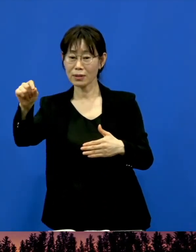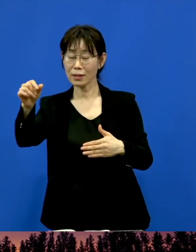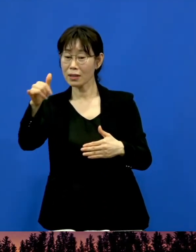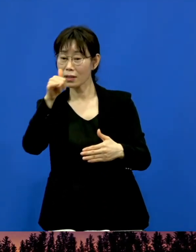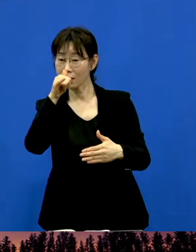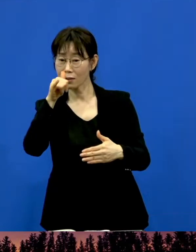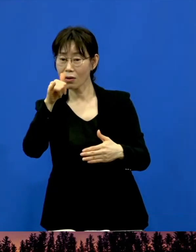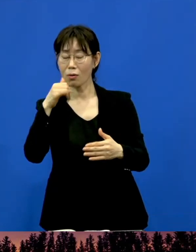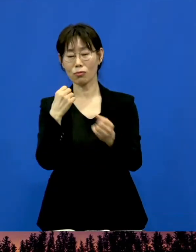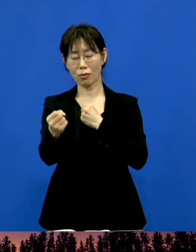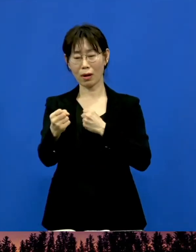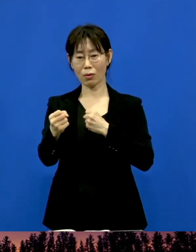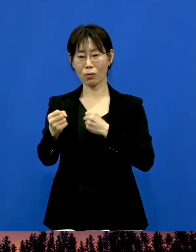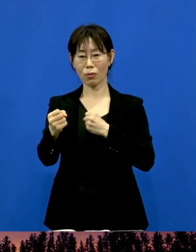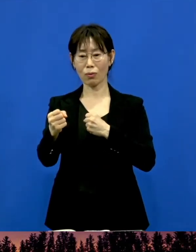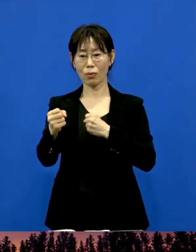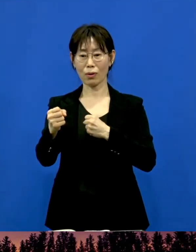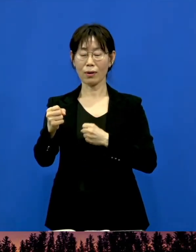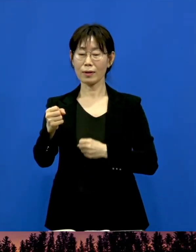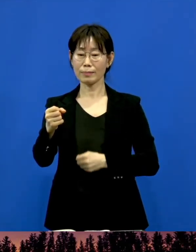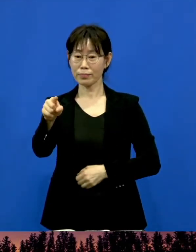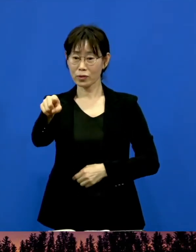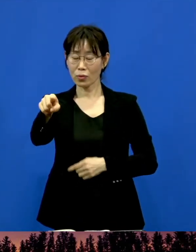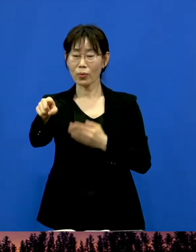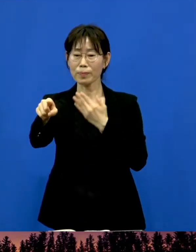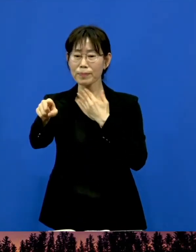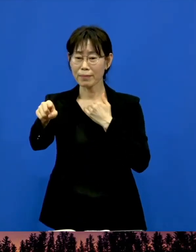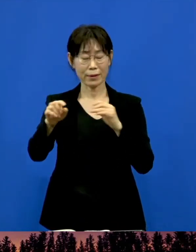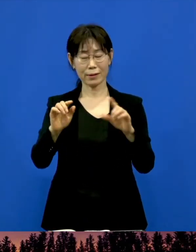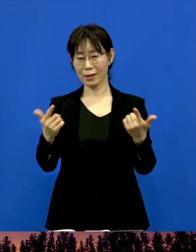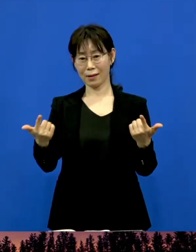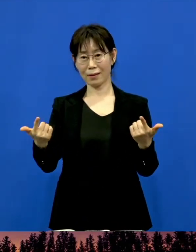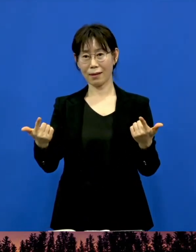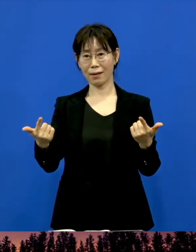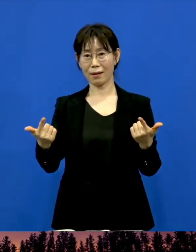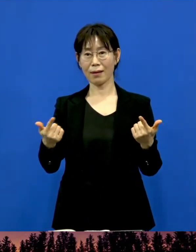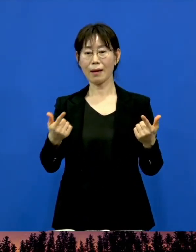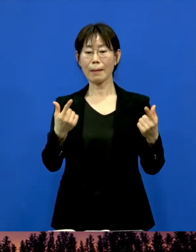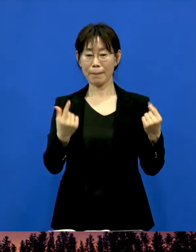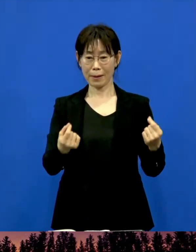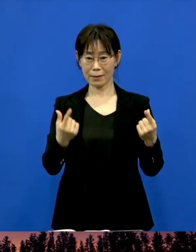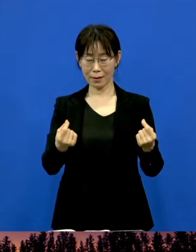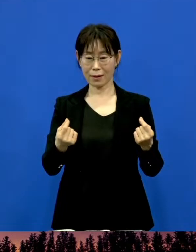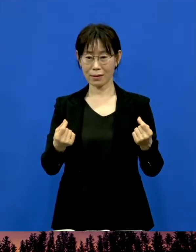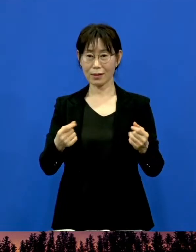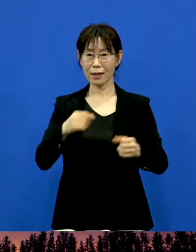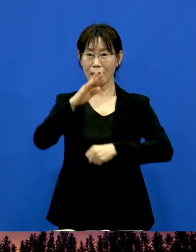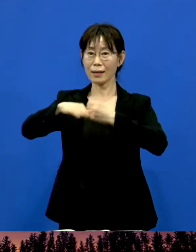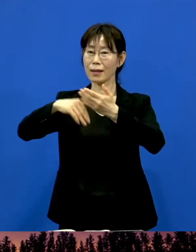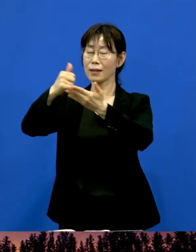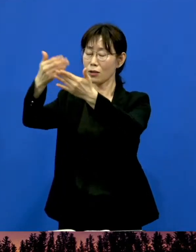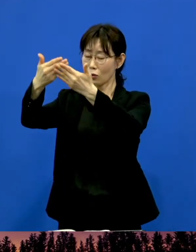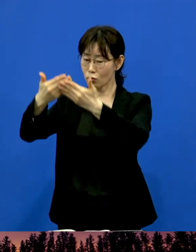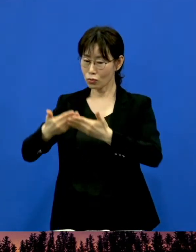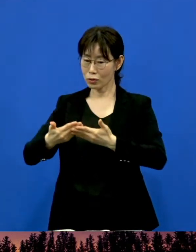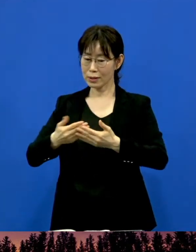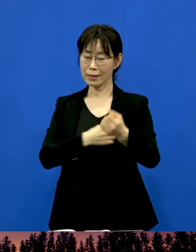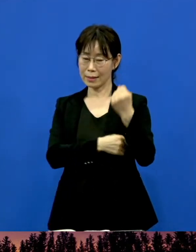그리고 우리가 그 헛된 것에 에너지를 낭비했던 삶에서 돌이키고 우리에게 주신 엄청난 그 에너지를 하나님을